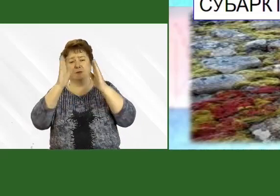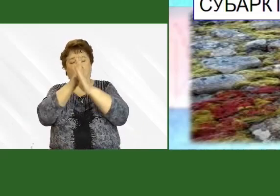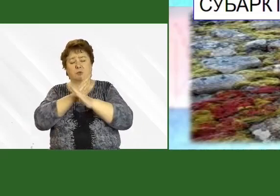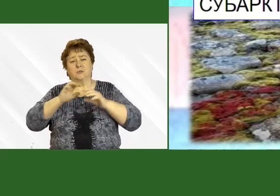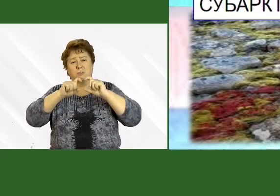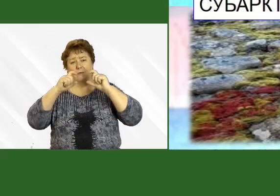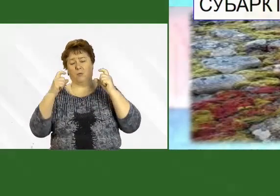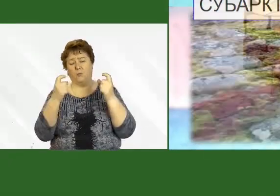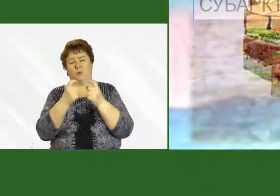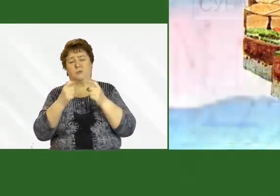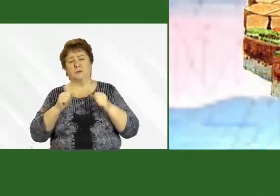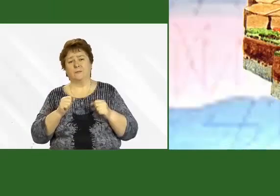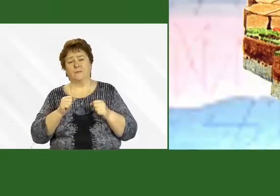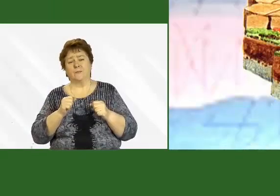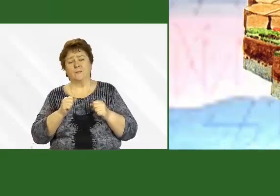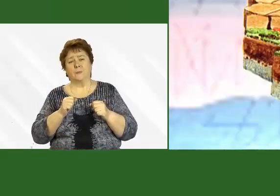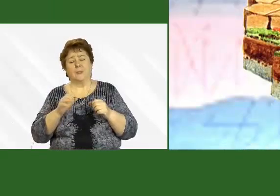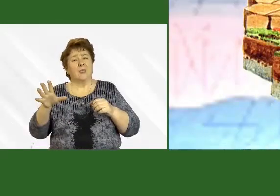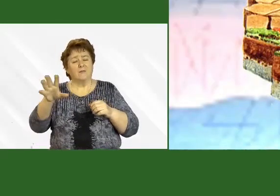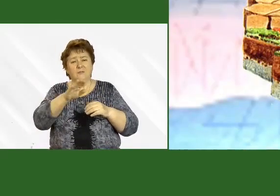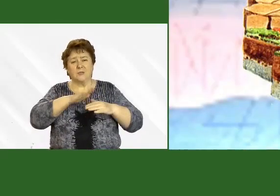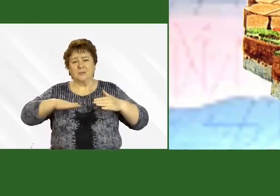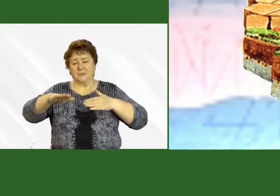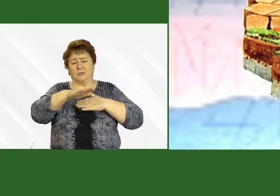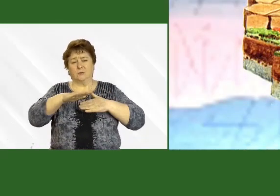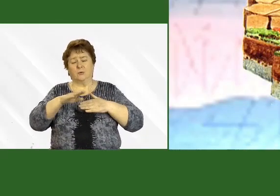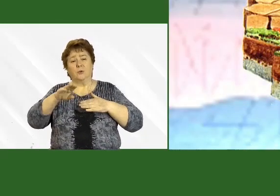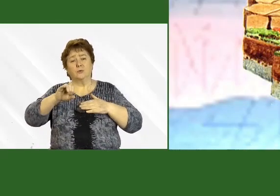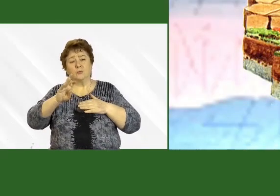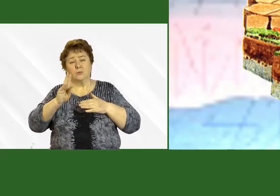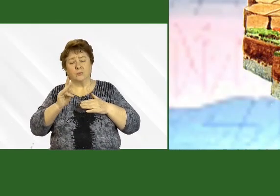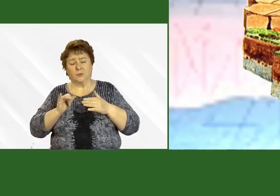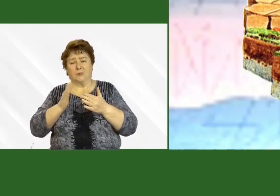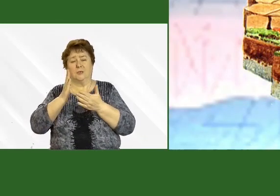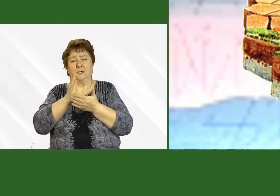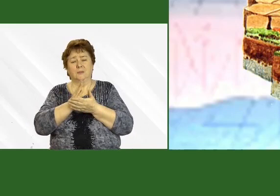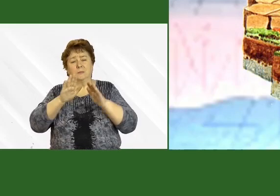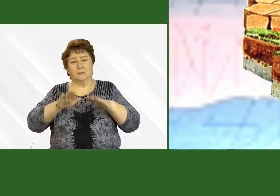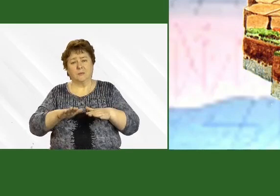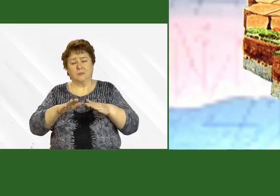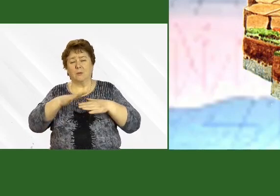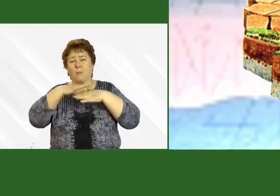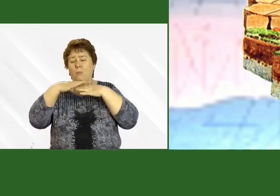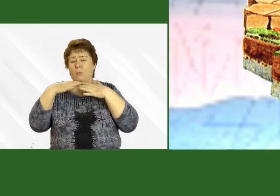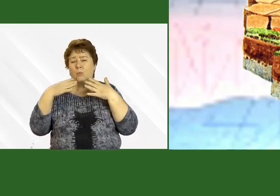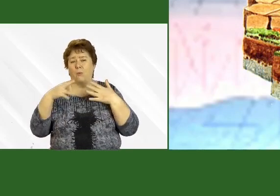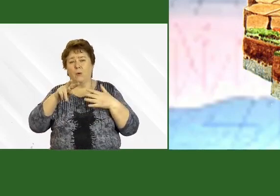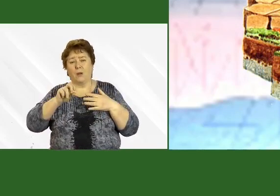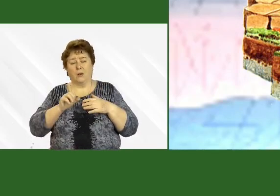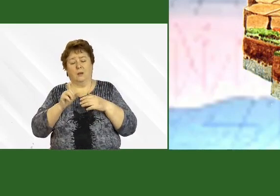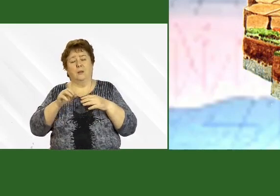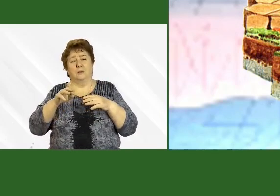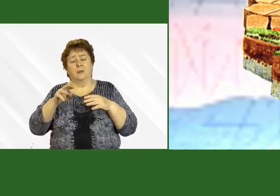пояса вся территория тундры находятся в зоне многолетней мерзлоты